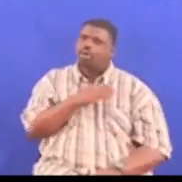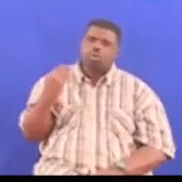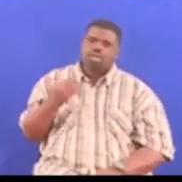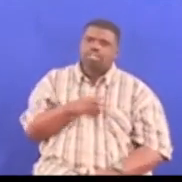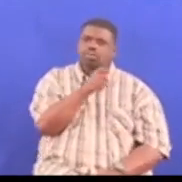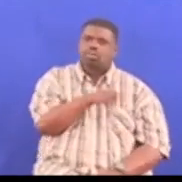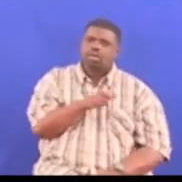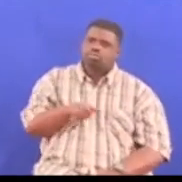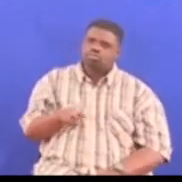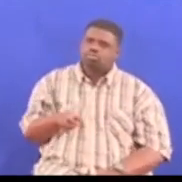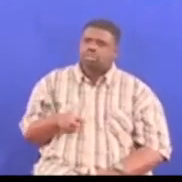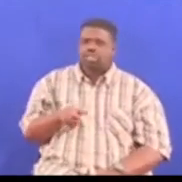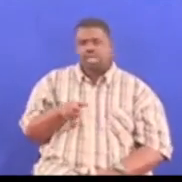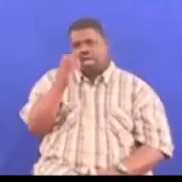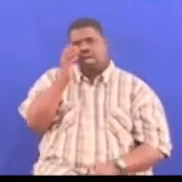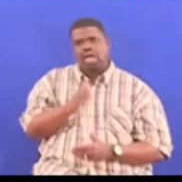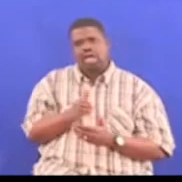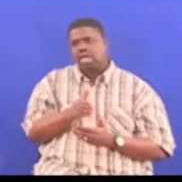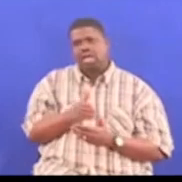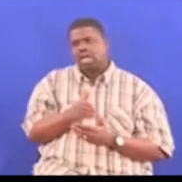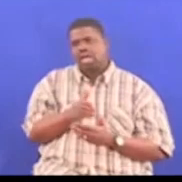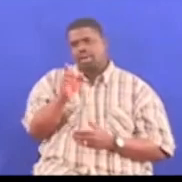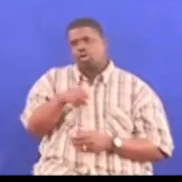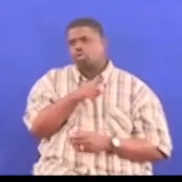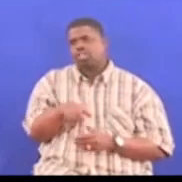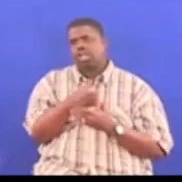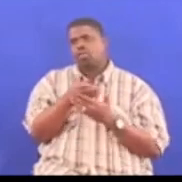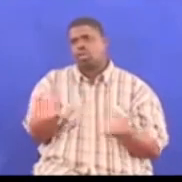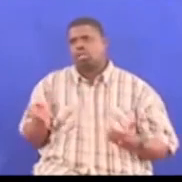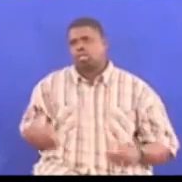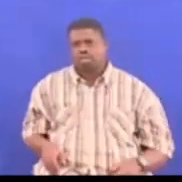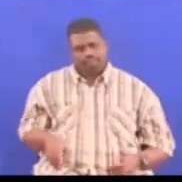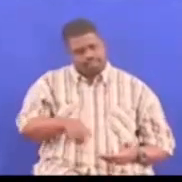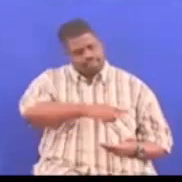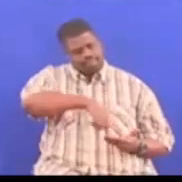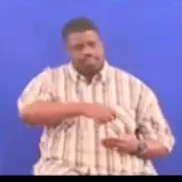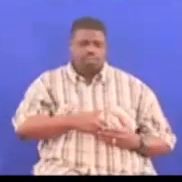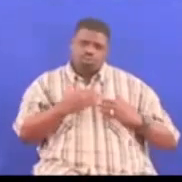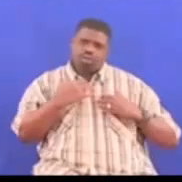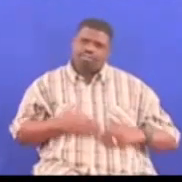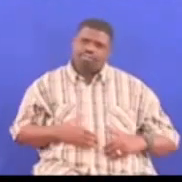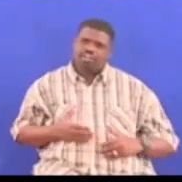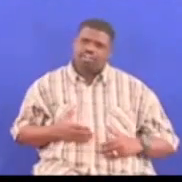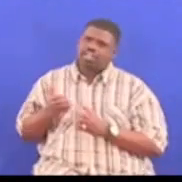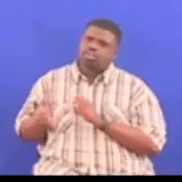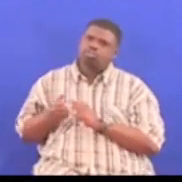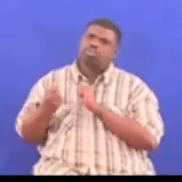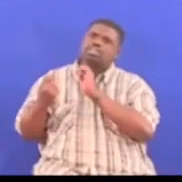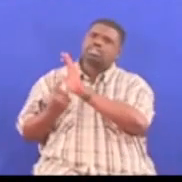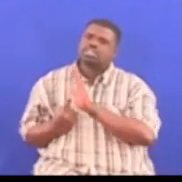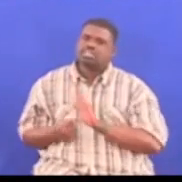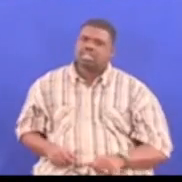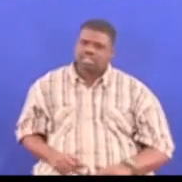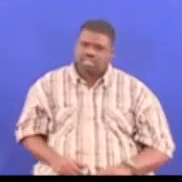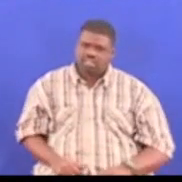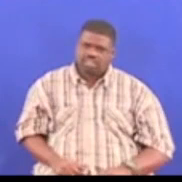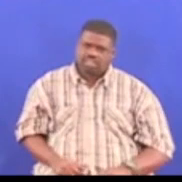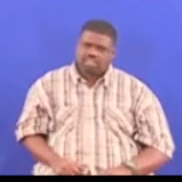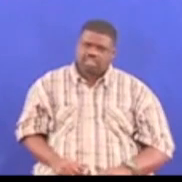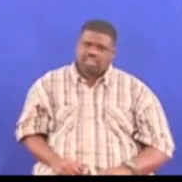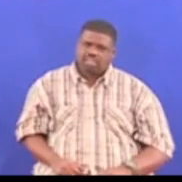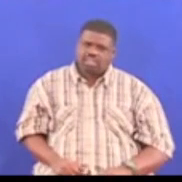watan was na hatia hivi kama vito v afya na zanati